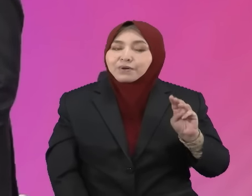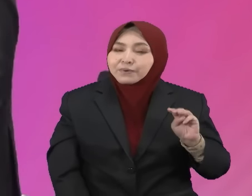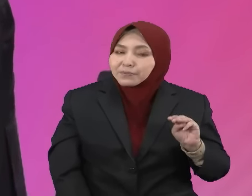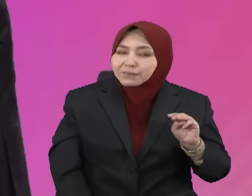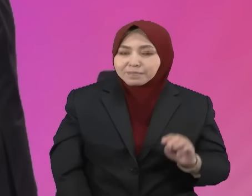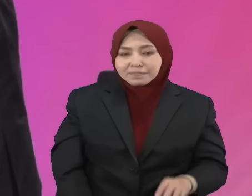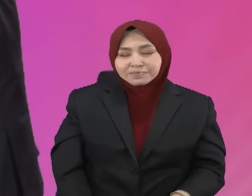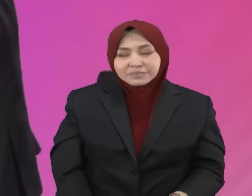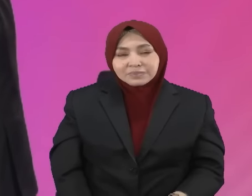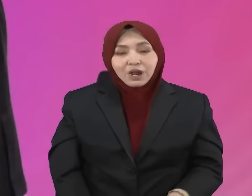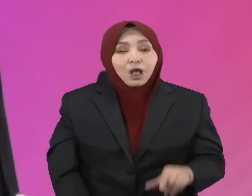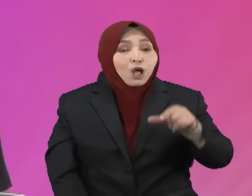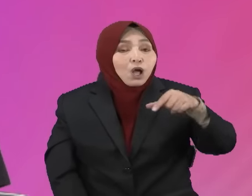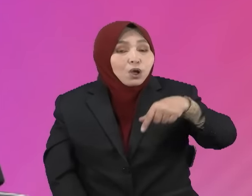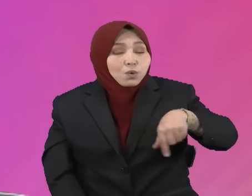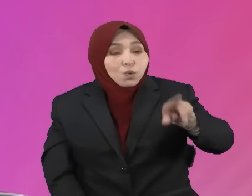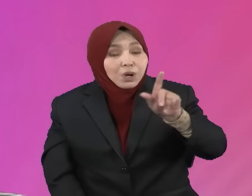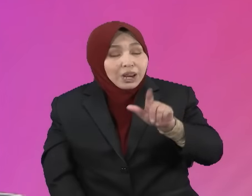Qul